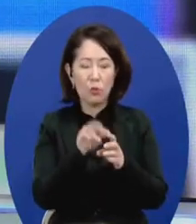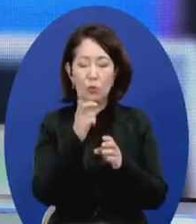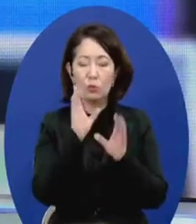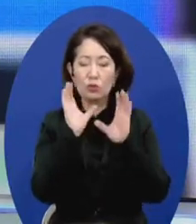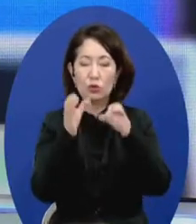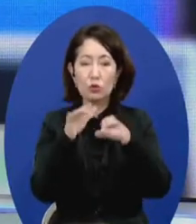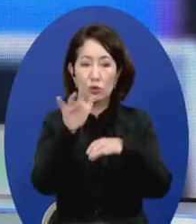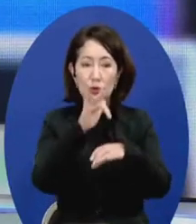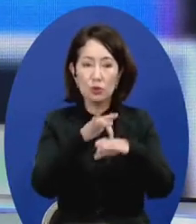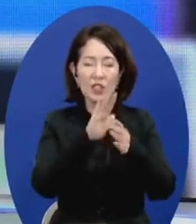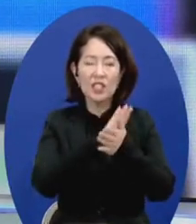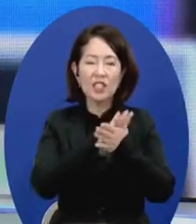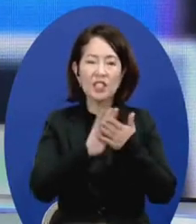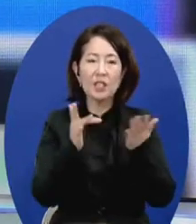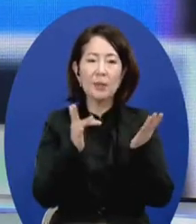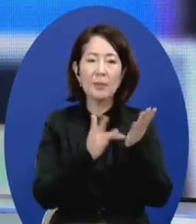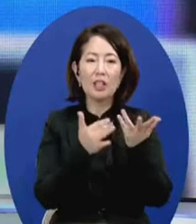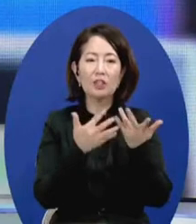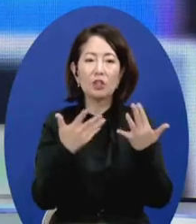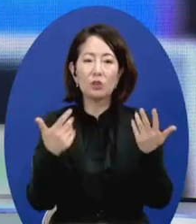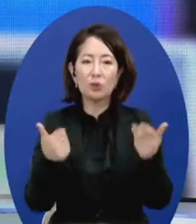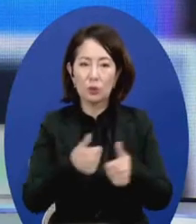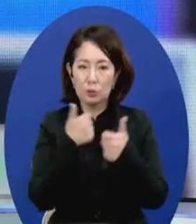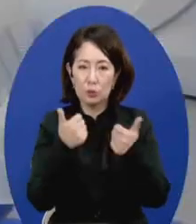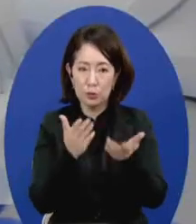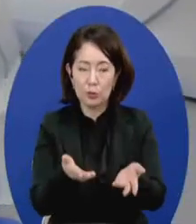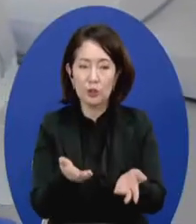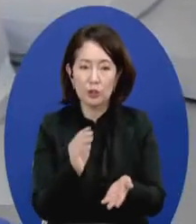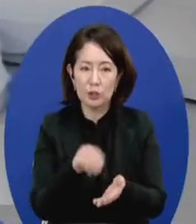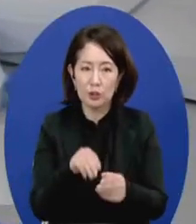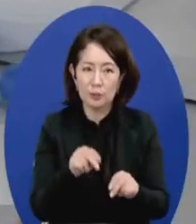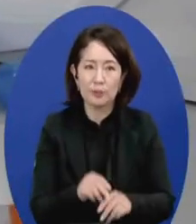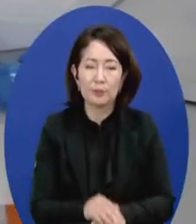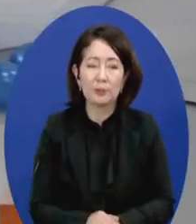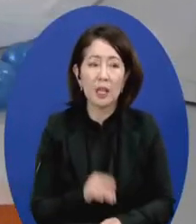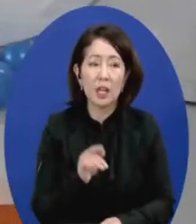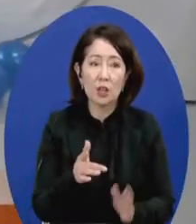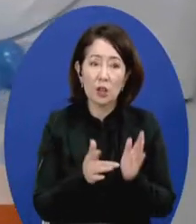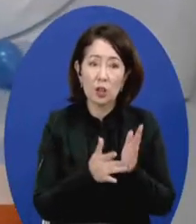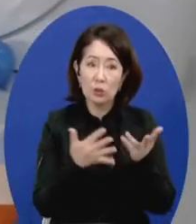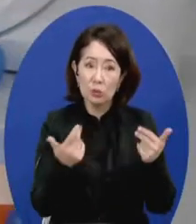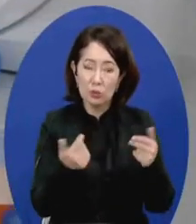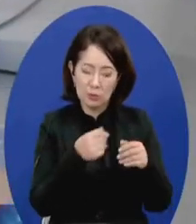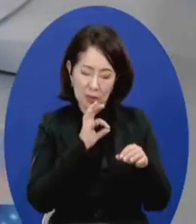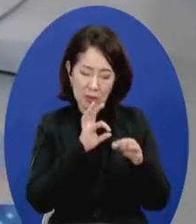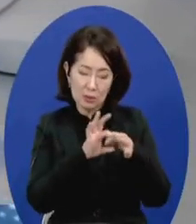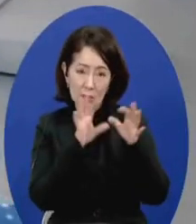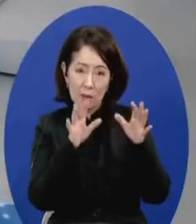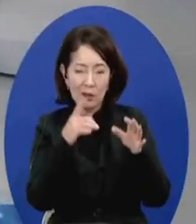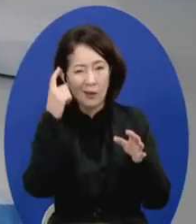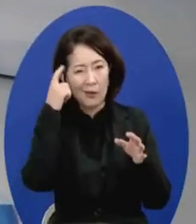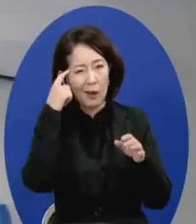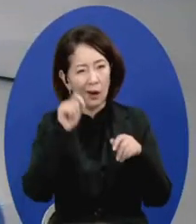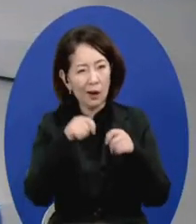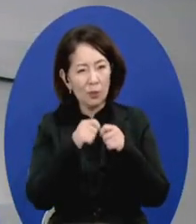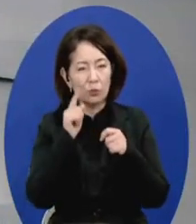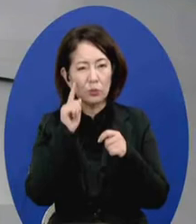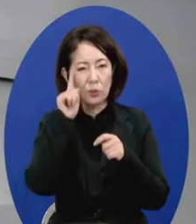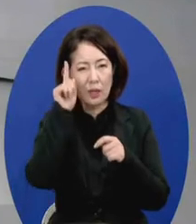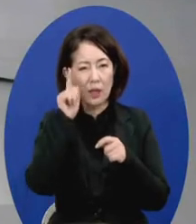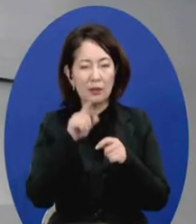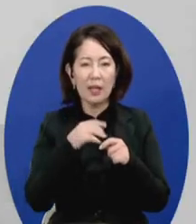онцлогоо эмчилгээний төв шинэ багаж тоног төхөөрөмжтэй боллоо. Энэ тоног төхөөрөмж нь ашиглалтанд орсноор тархины гэмтэл, цус